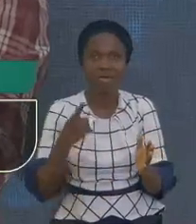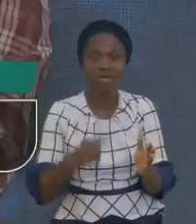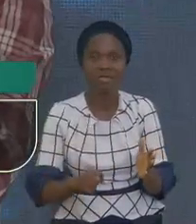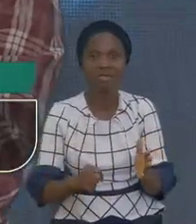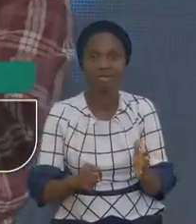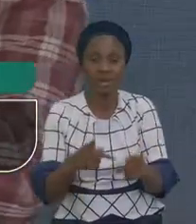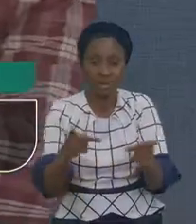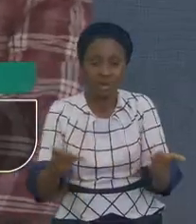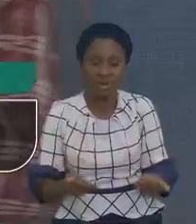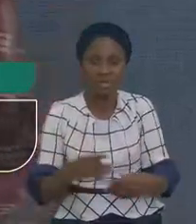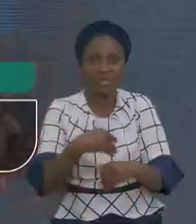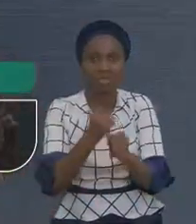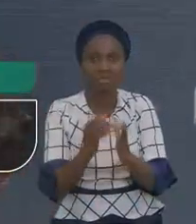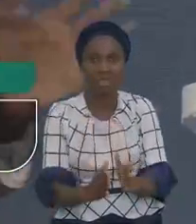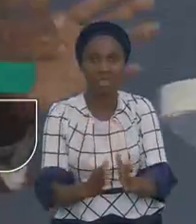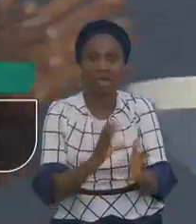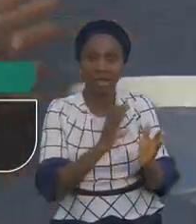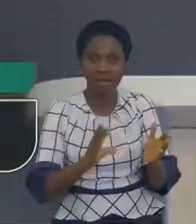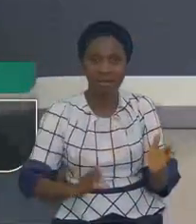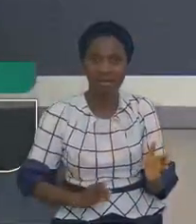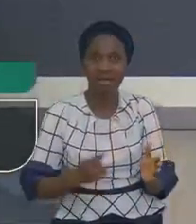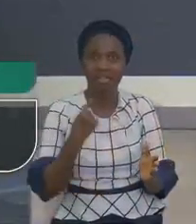celui qui est devant et que nous suivons.